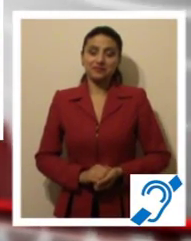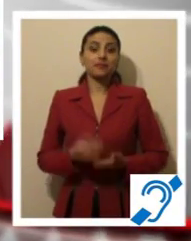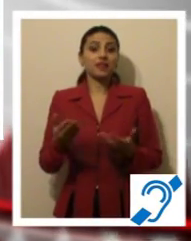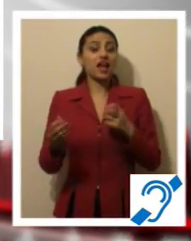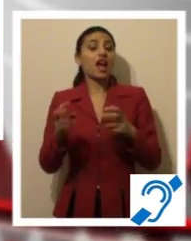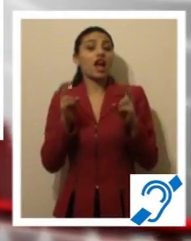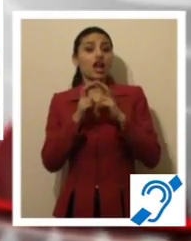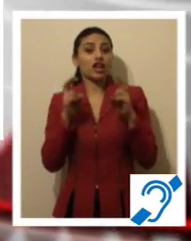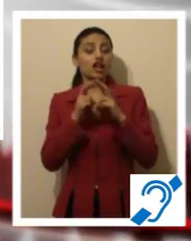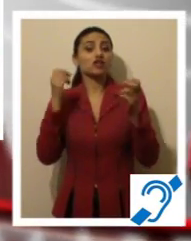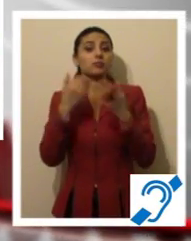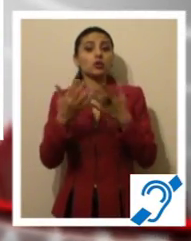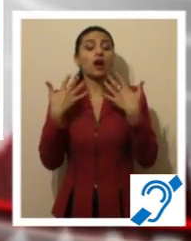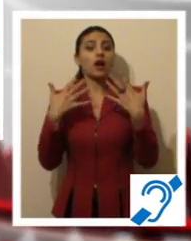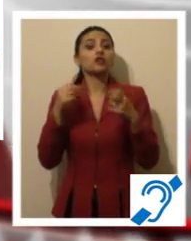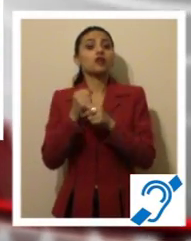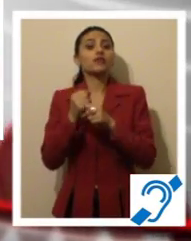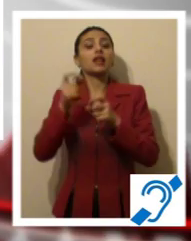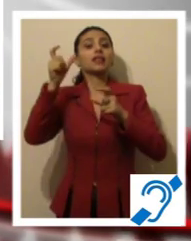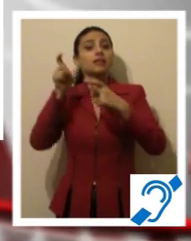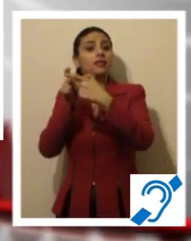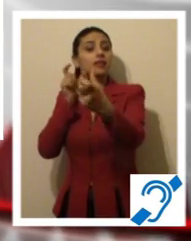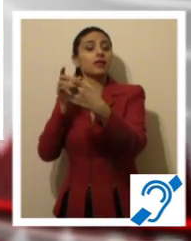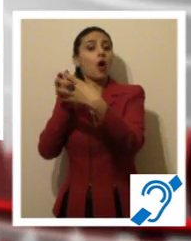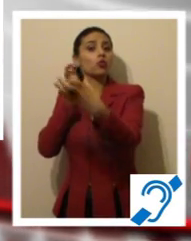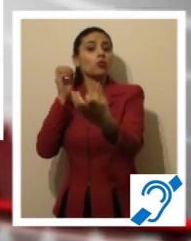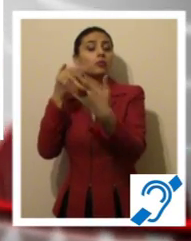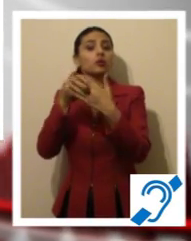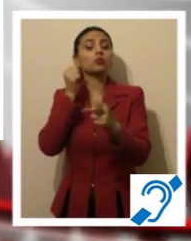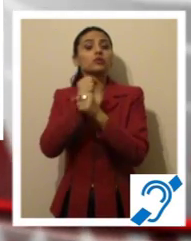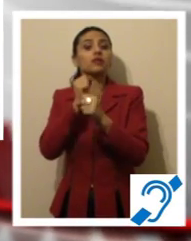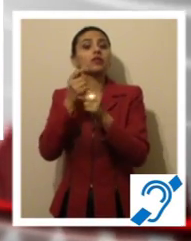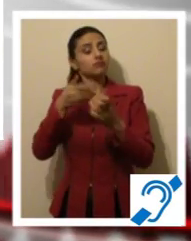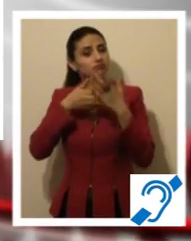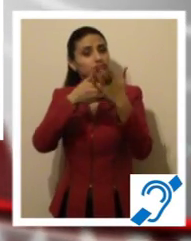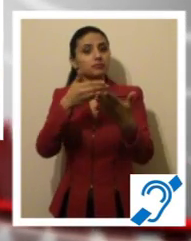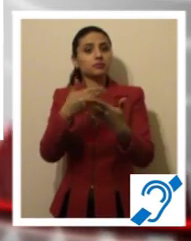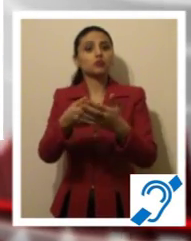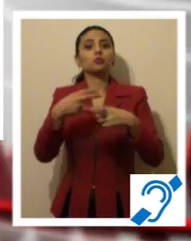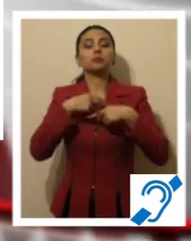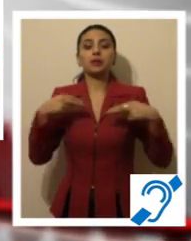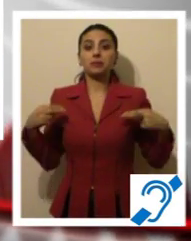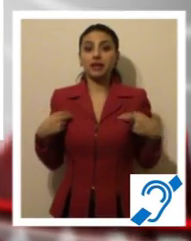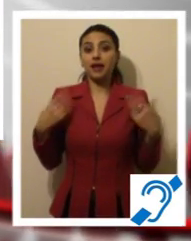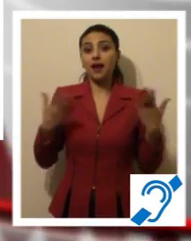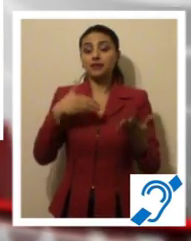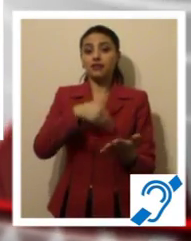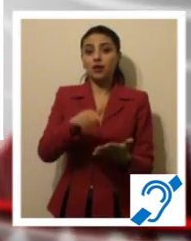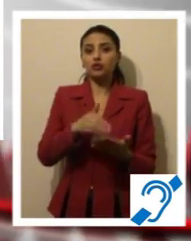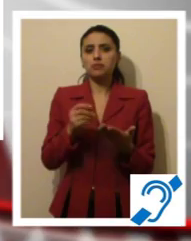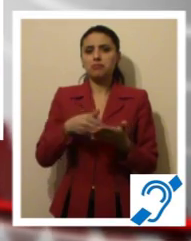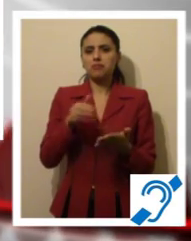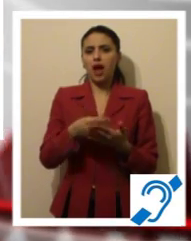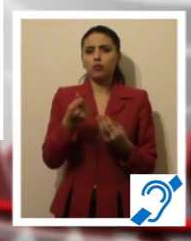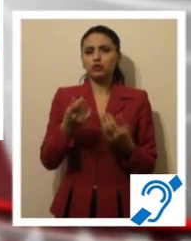Energia termică și transportul public de persoane sunt serviciile subvenționate de la bugetul local al municipiului Pitești pentru care se cheltuiesc cei mai mulți